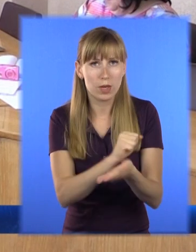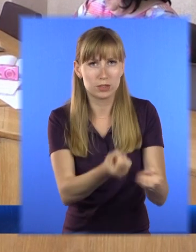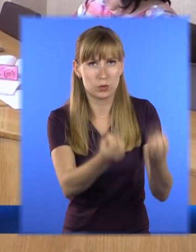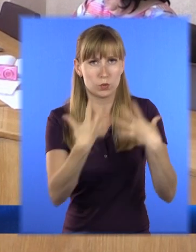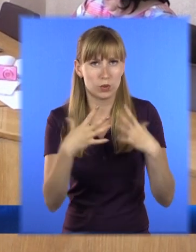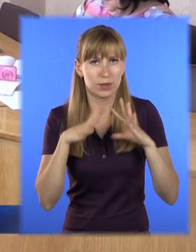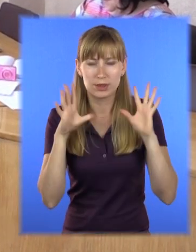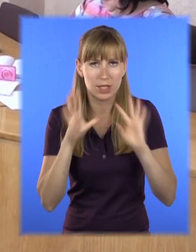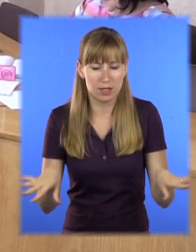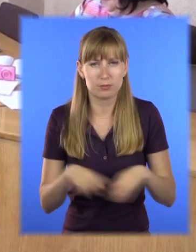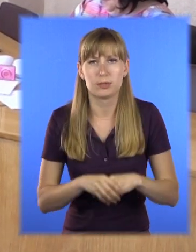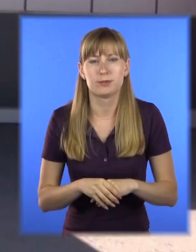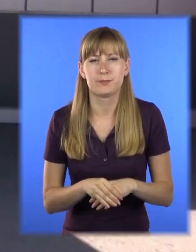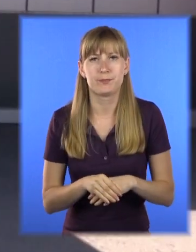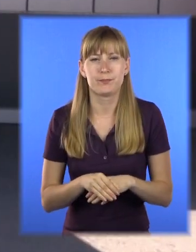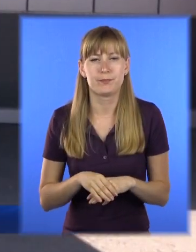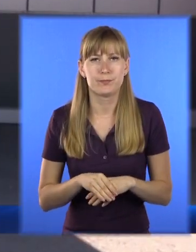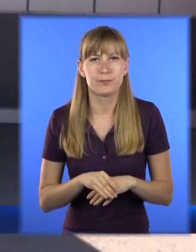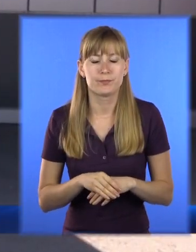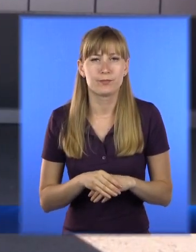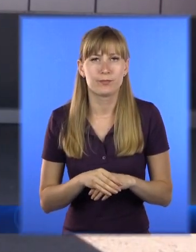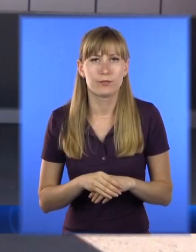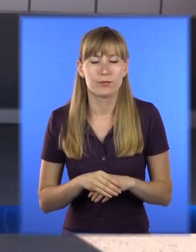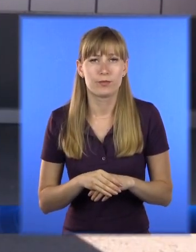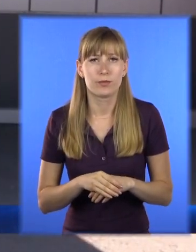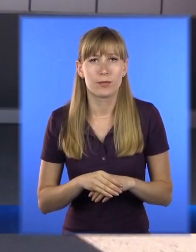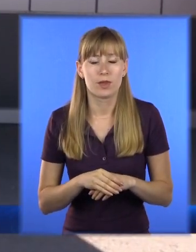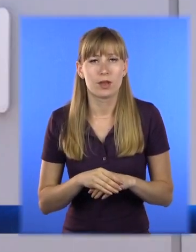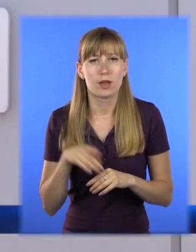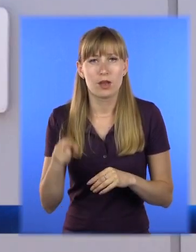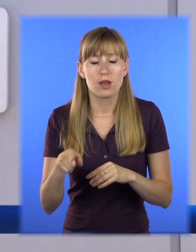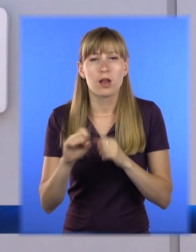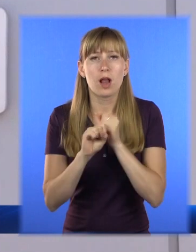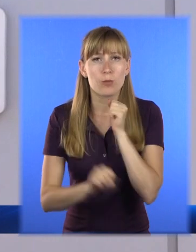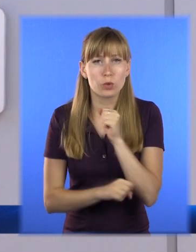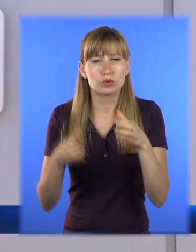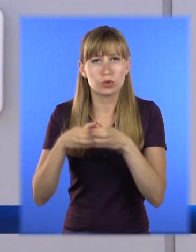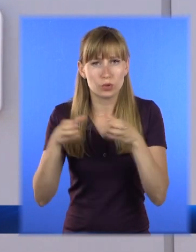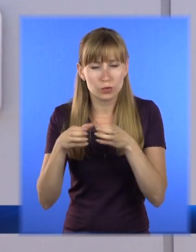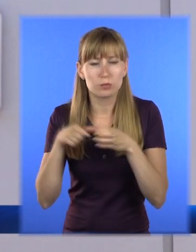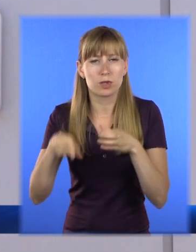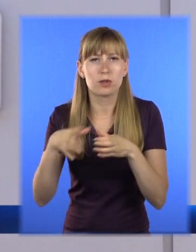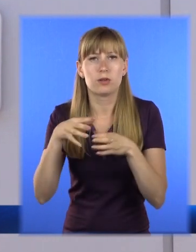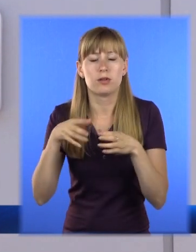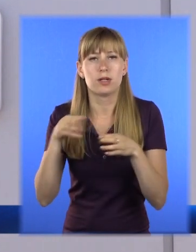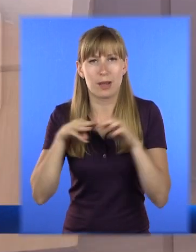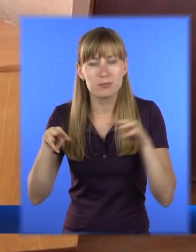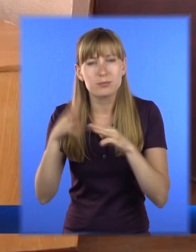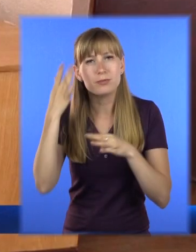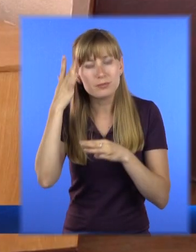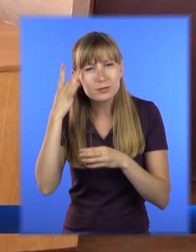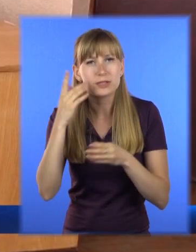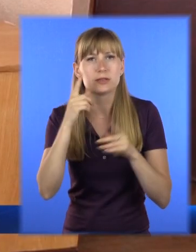не надали. Зокрема, шахтоуправління ArcelorMittal Кривий Ріг. Робоча екологічна група планує зобов'язати всі